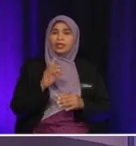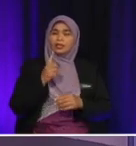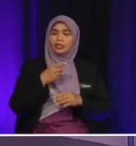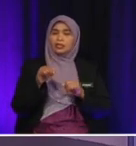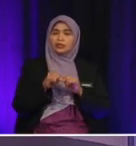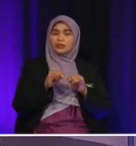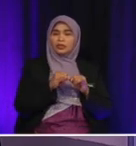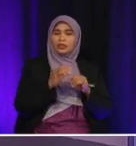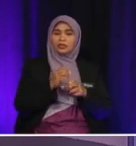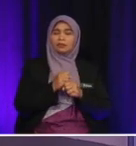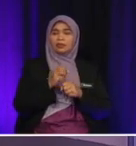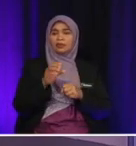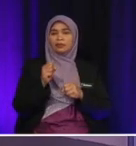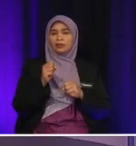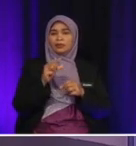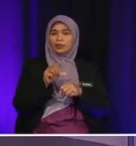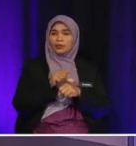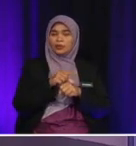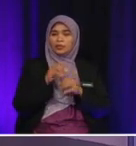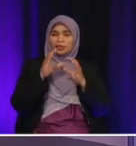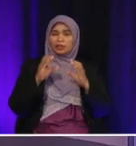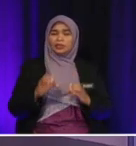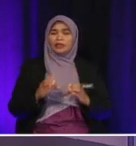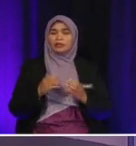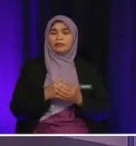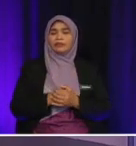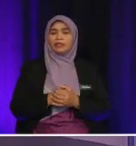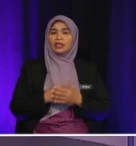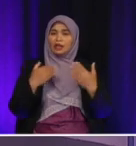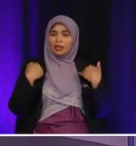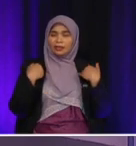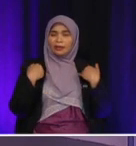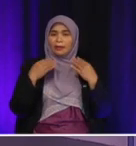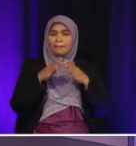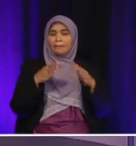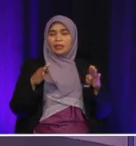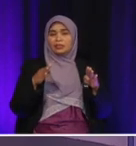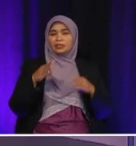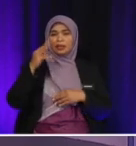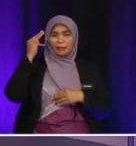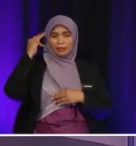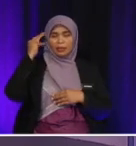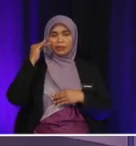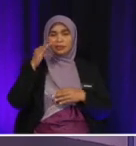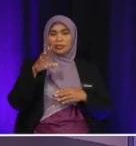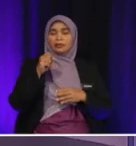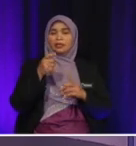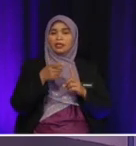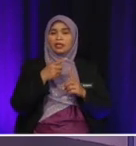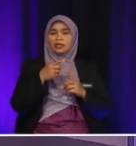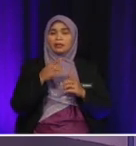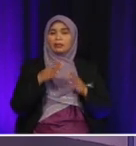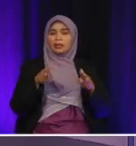mengambil pendekatan seperti ini sebab ada juga bahasa Melayu yang diambil dalam yang diambil dari bahasa